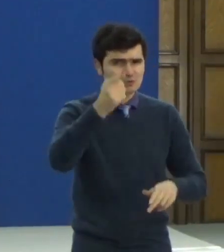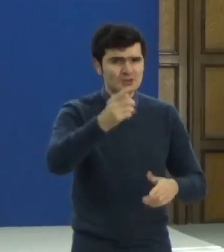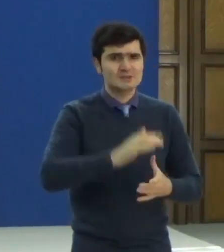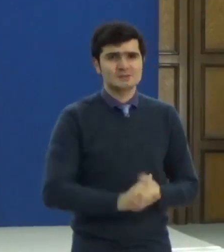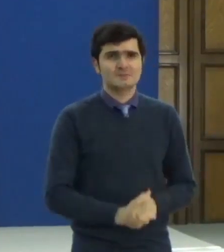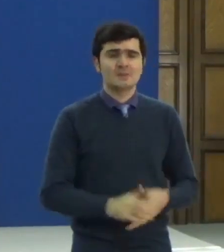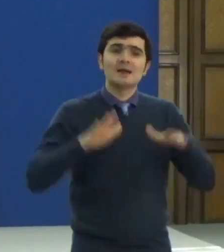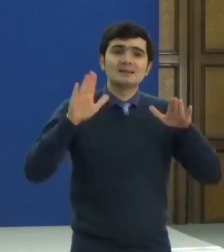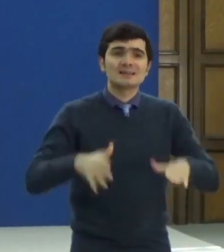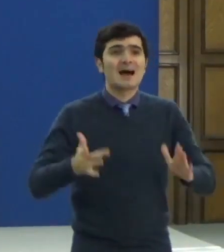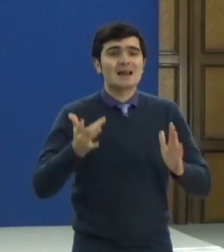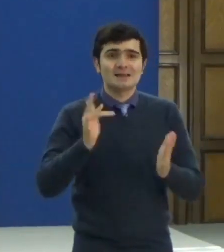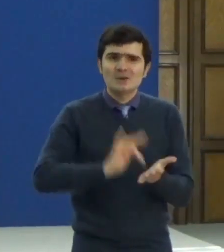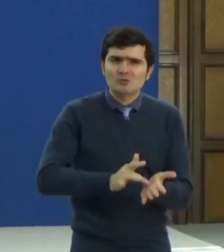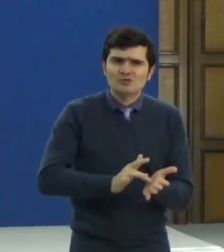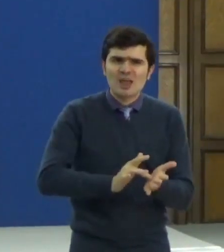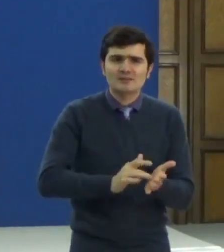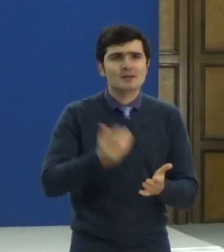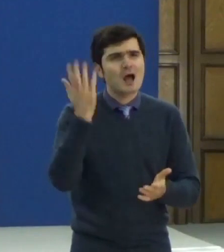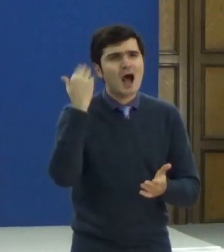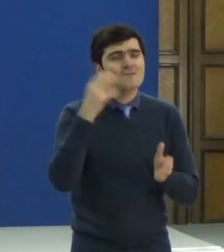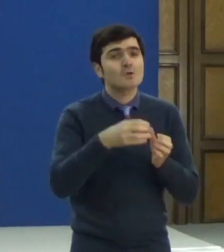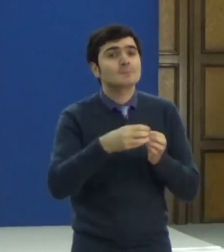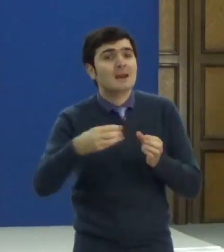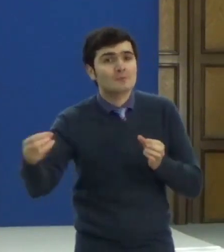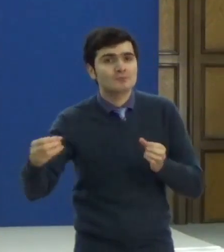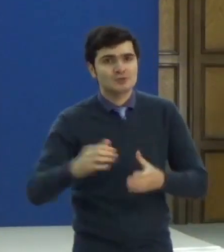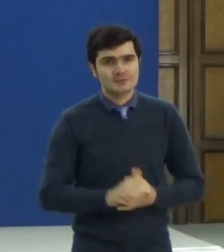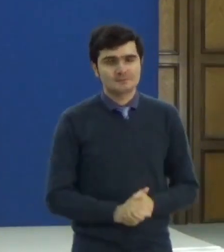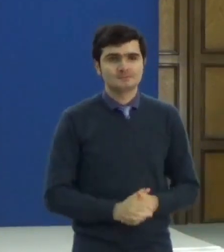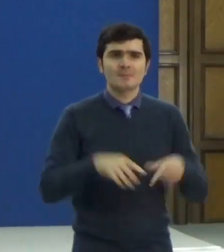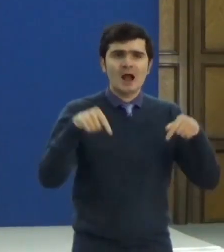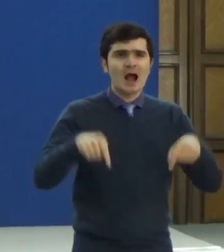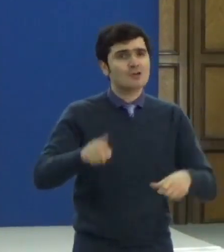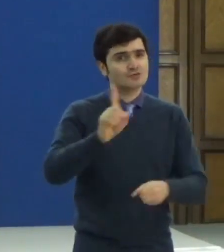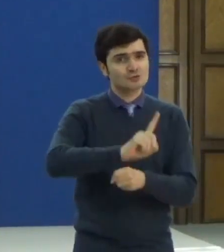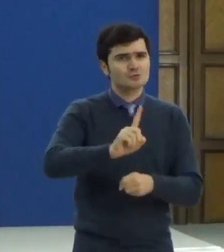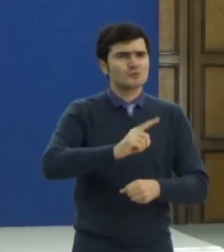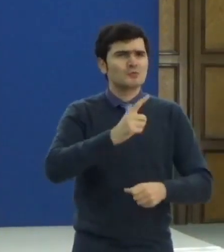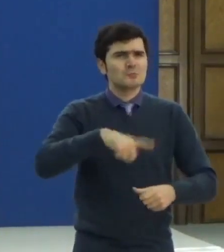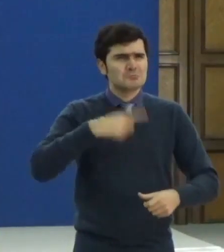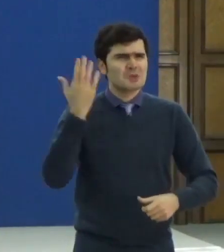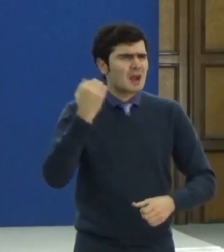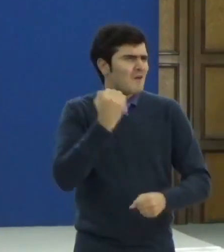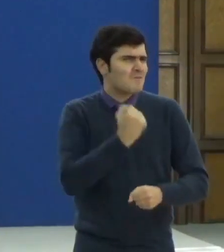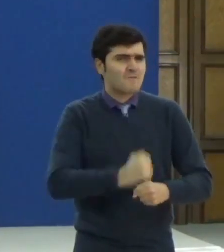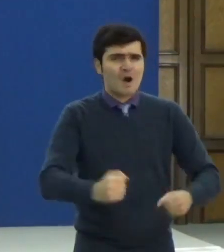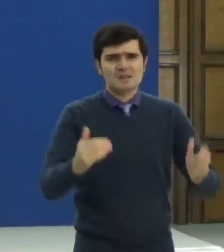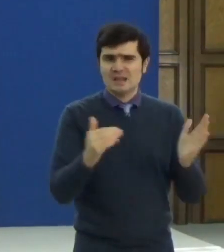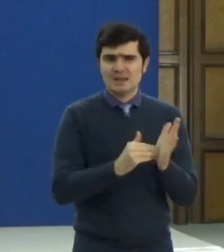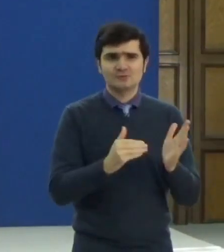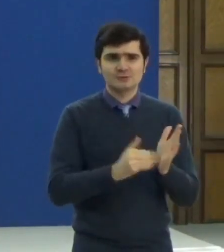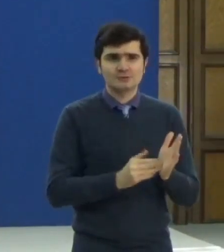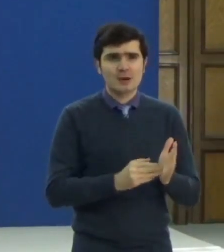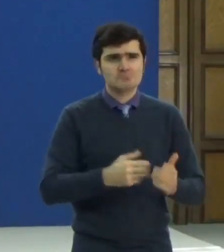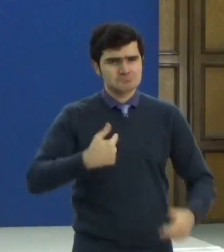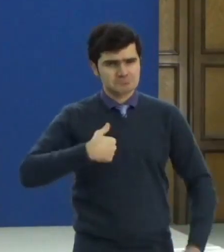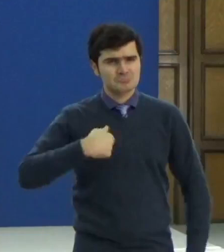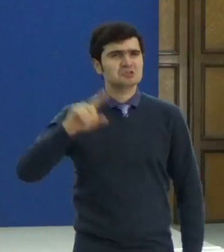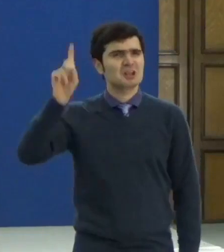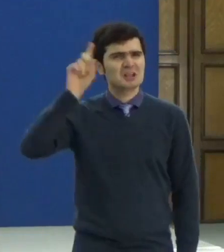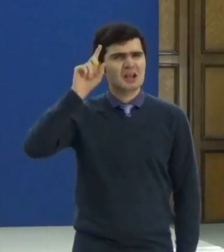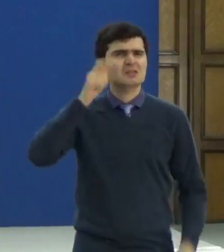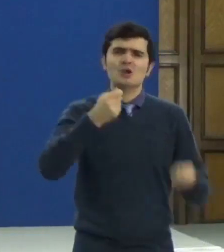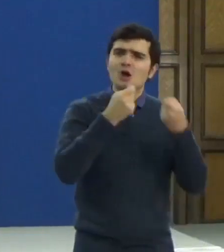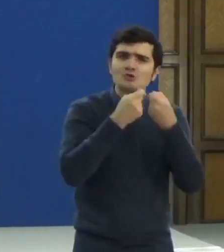urgență a fost prelungită. Acest lucru era imperios necesar și cred că toți